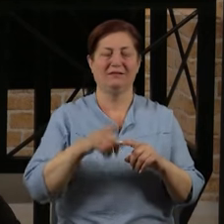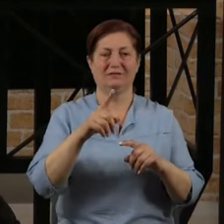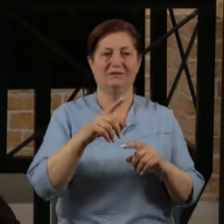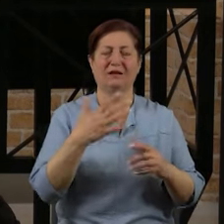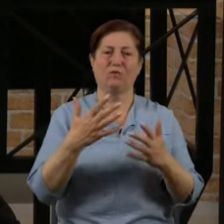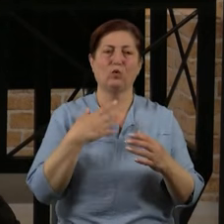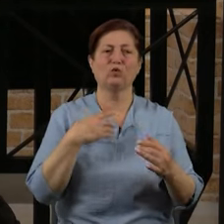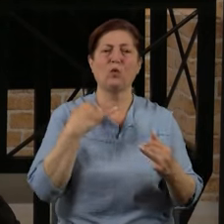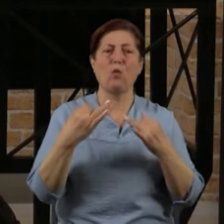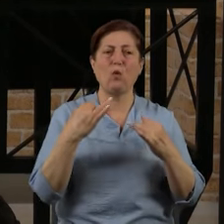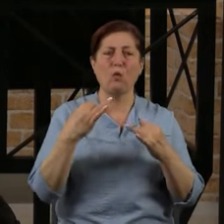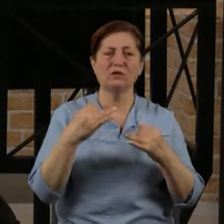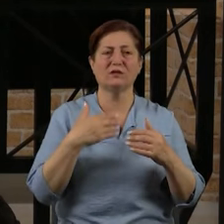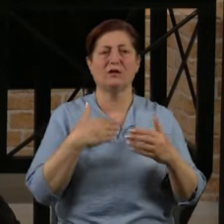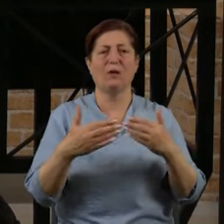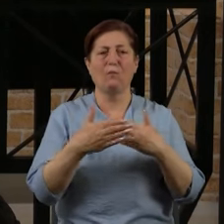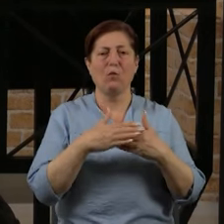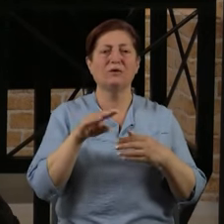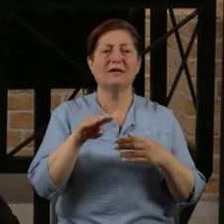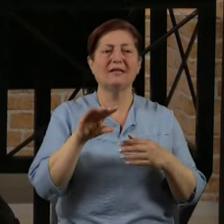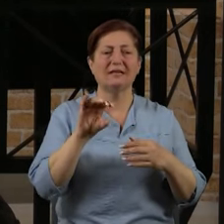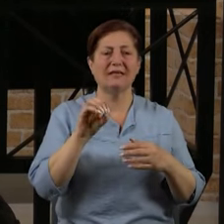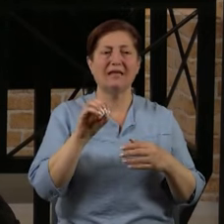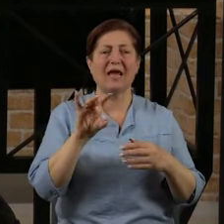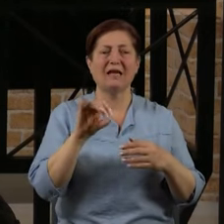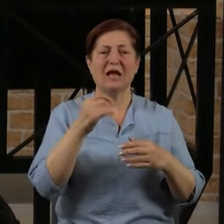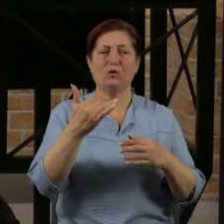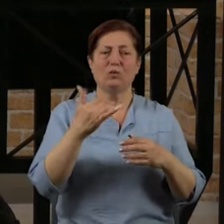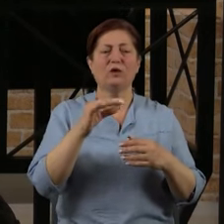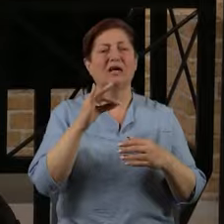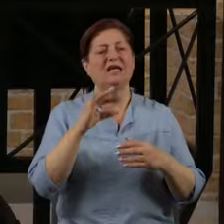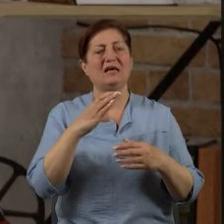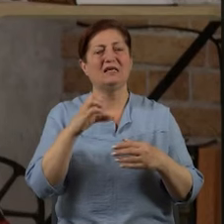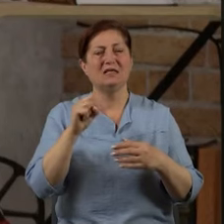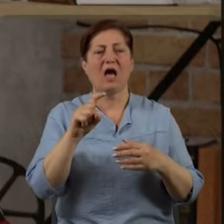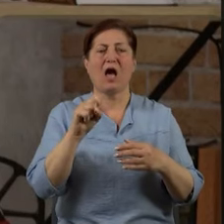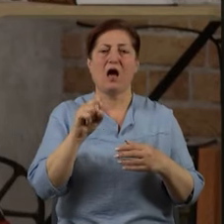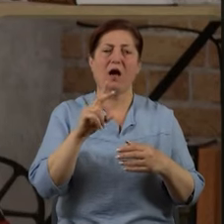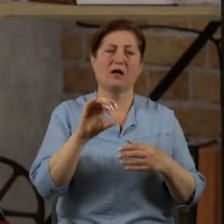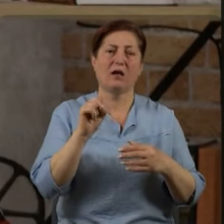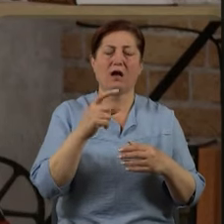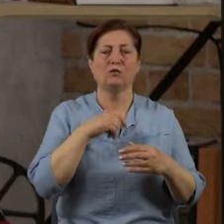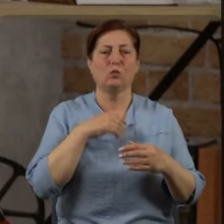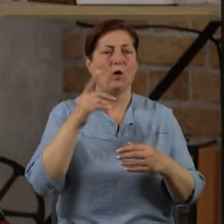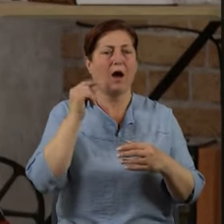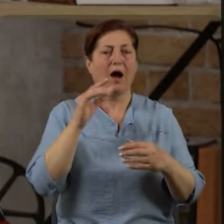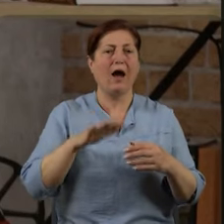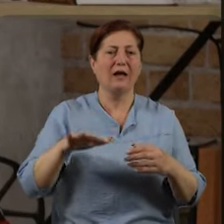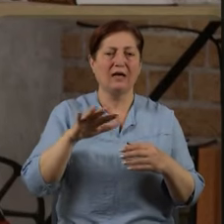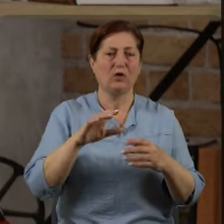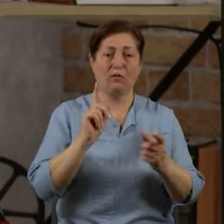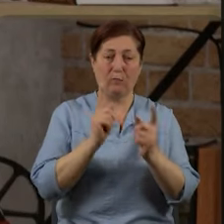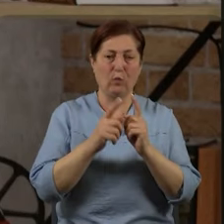ասոցիացիաներով մոտենանք, նույնը կարող է փոխարինել։ Հիմա Գան Կիսահակյան դեպքում մայրիկ բառը փոխարինենք հայրենիքով, հավատա շատ բան չի